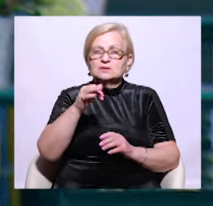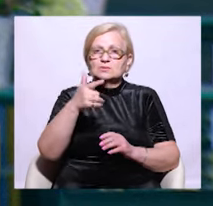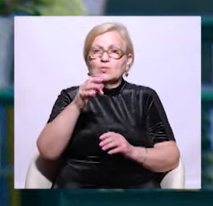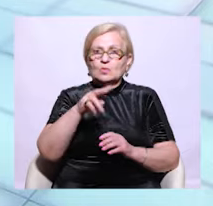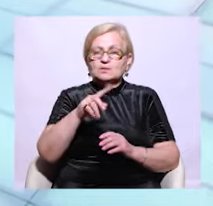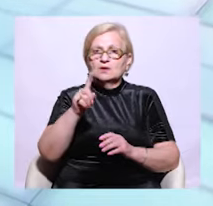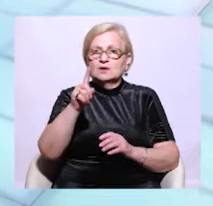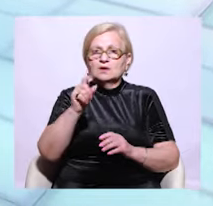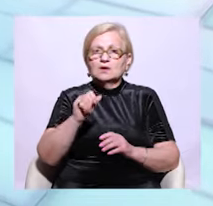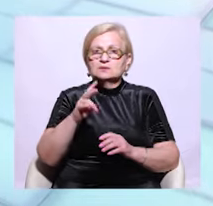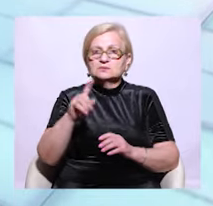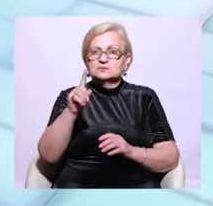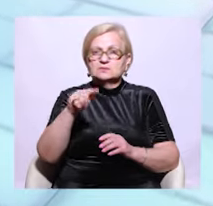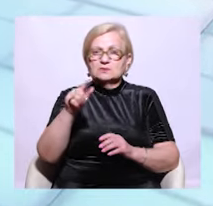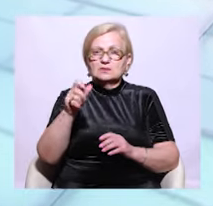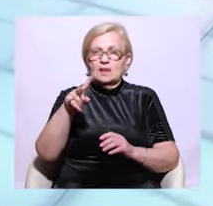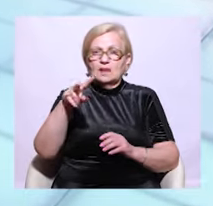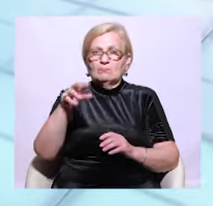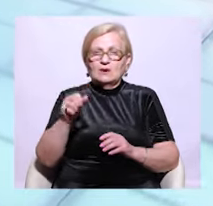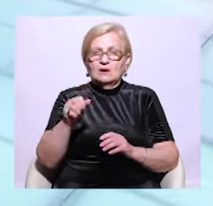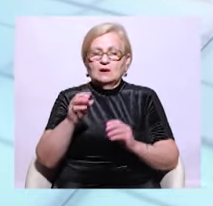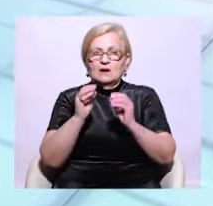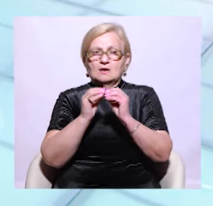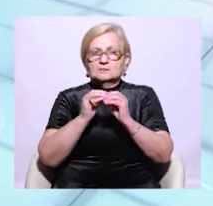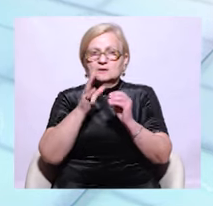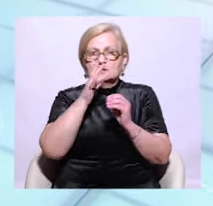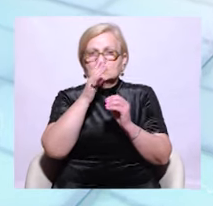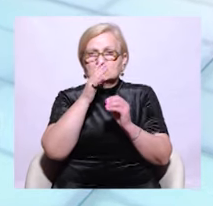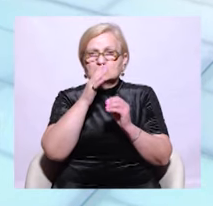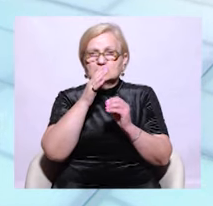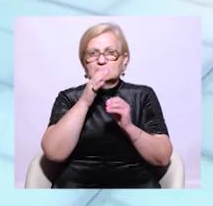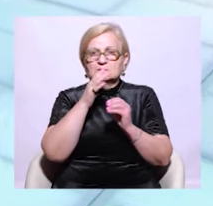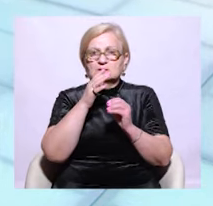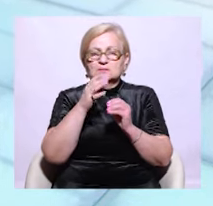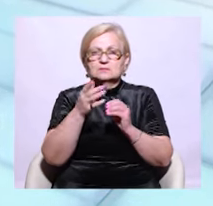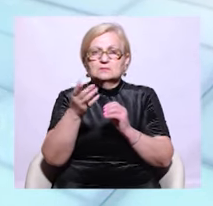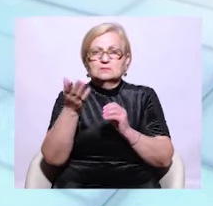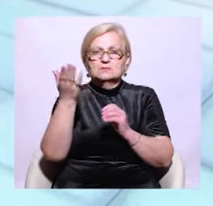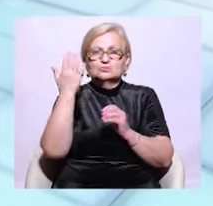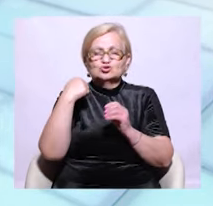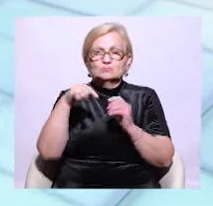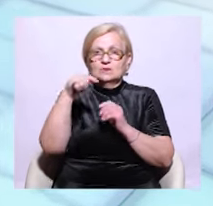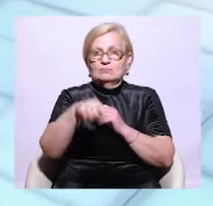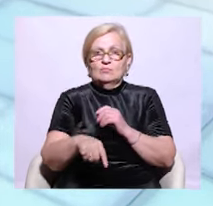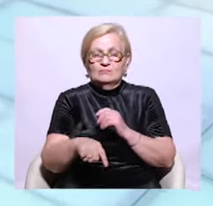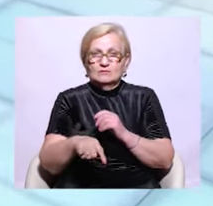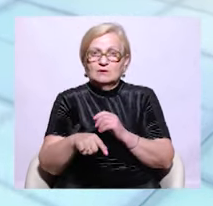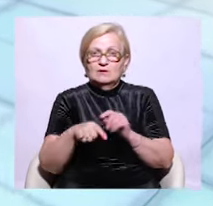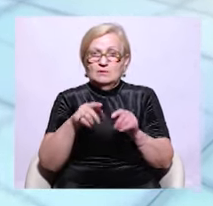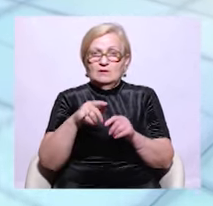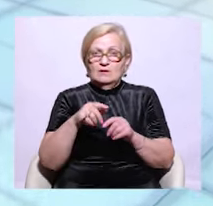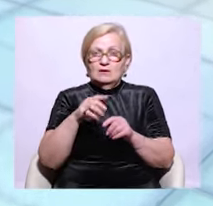ხანძთელმა, დაახლოებით რამდენიმე ათეული წლის შემდეგ მოვიდა ის აქ და